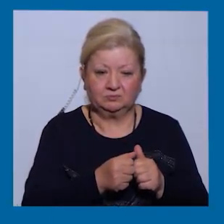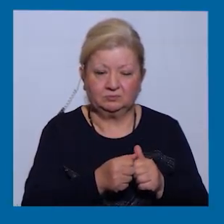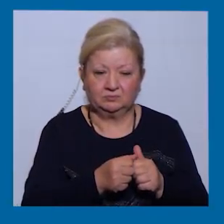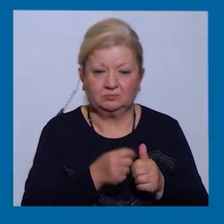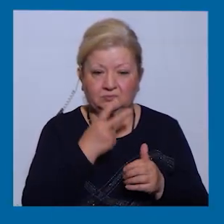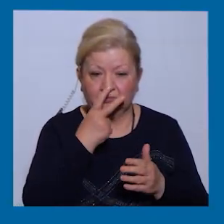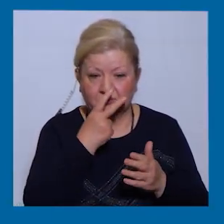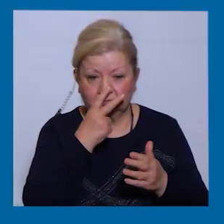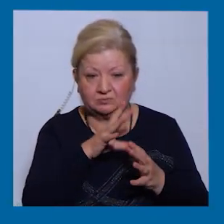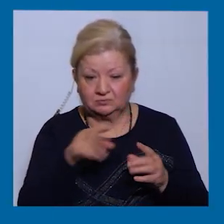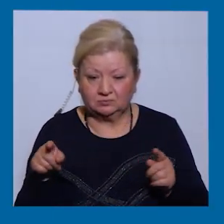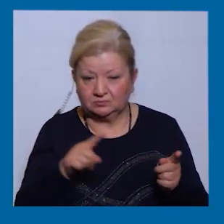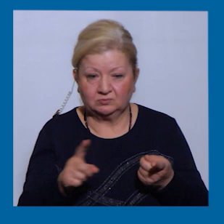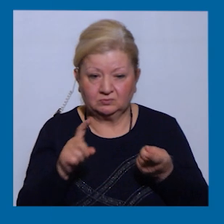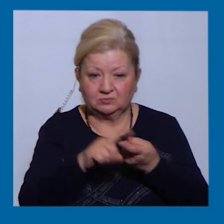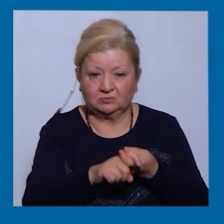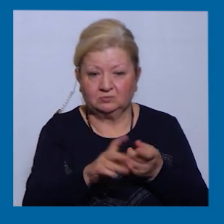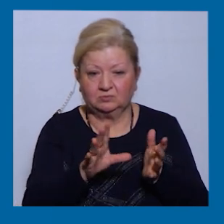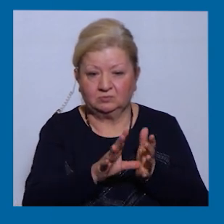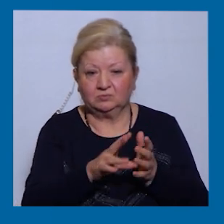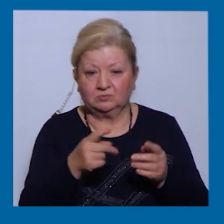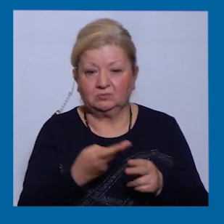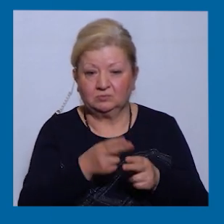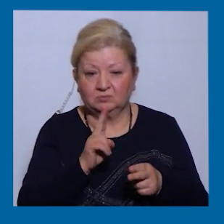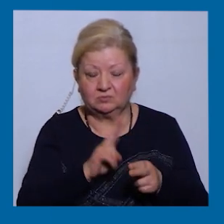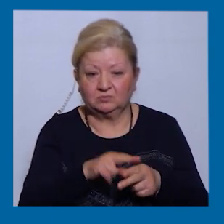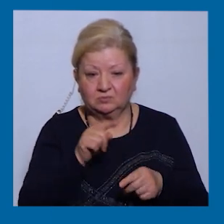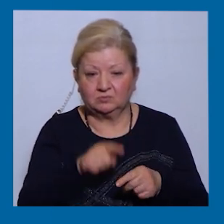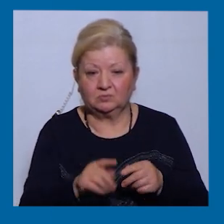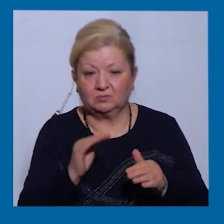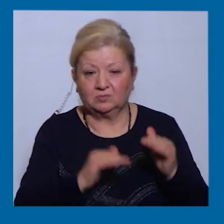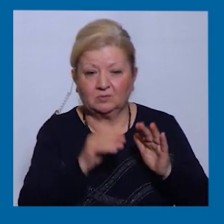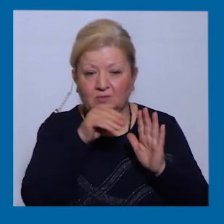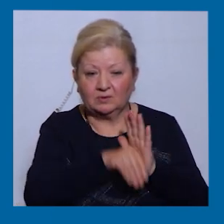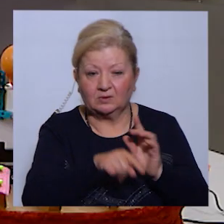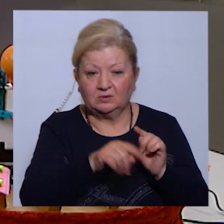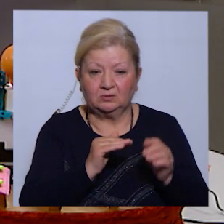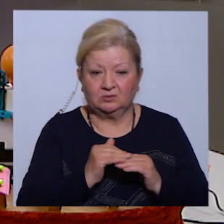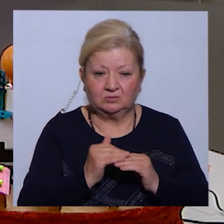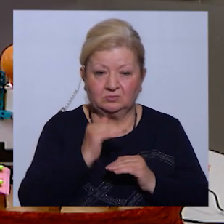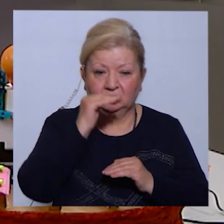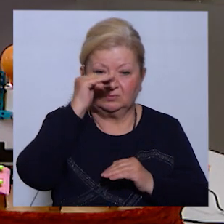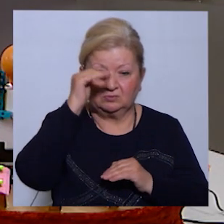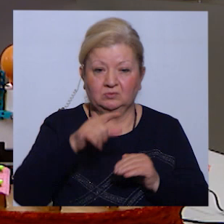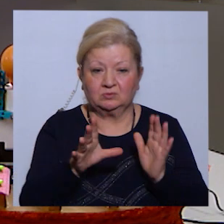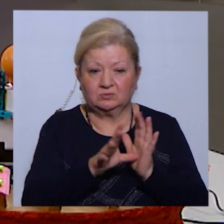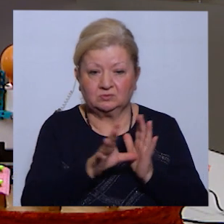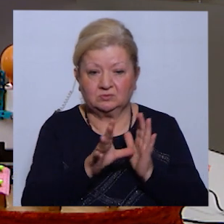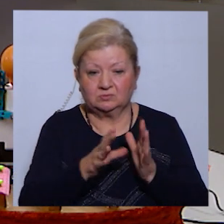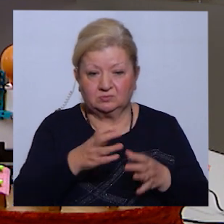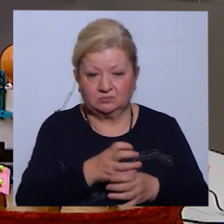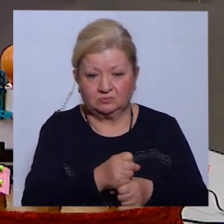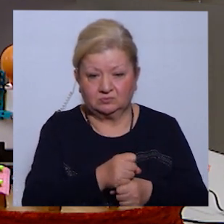და დავაკავშიროთ ეს ძაბასთან. მაშასადამე გამოდის, რომ ტევადობის გაზრდით ძაბა